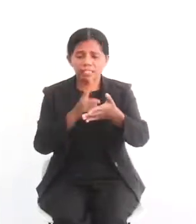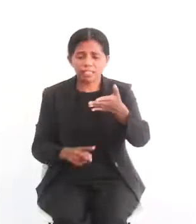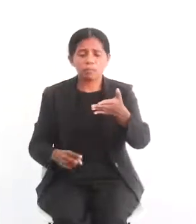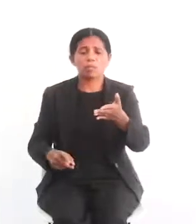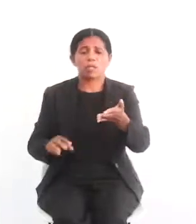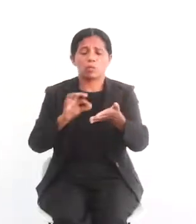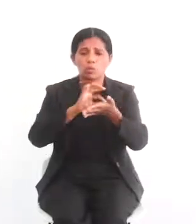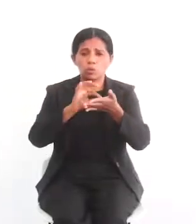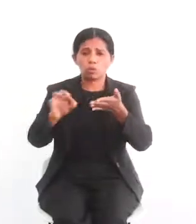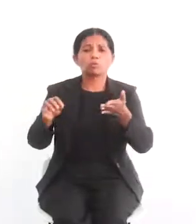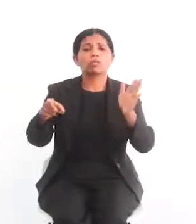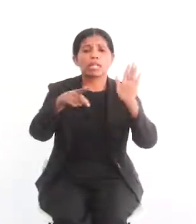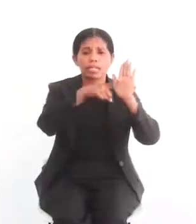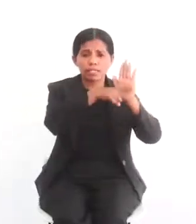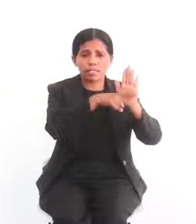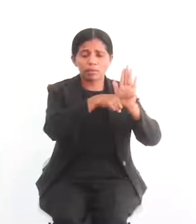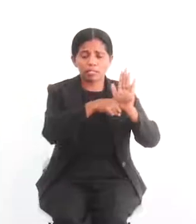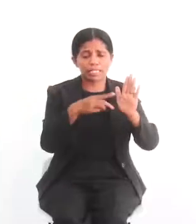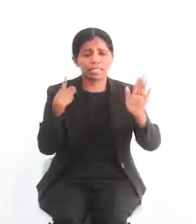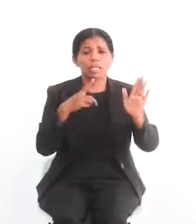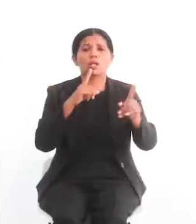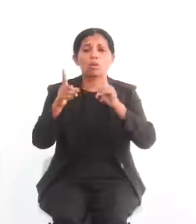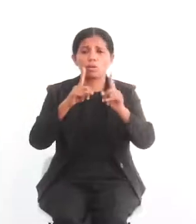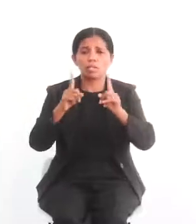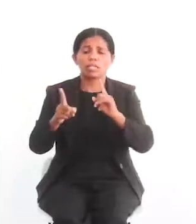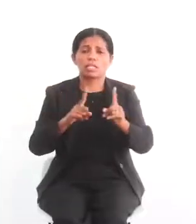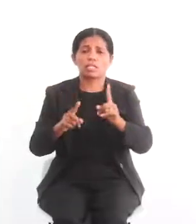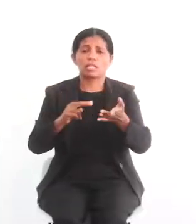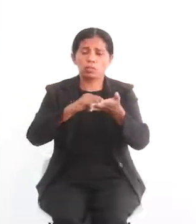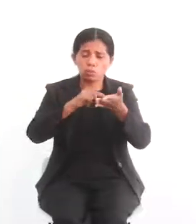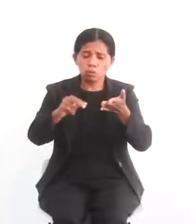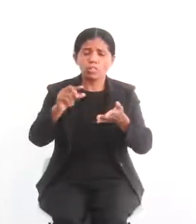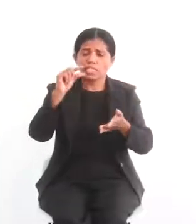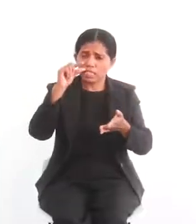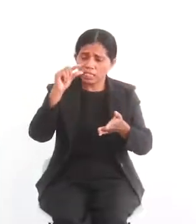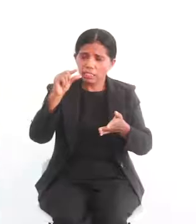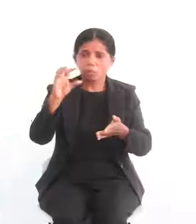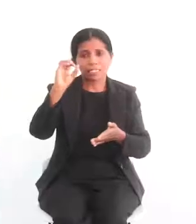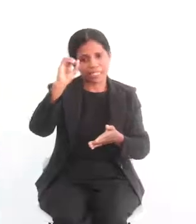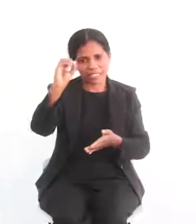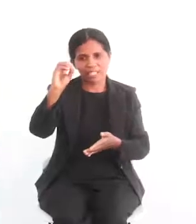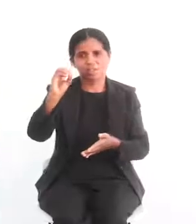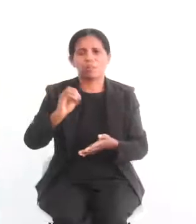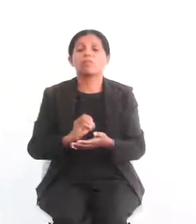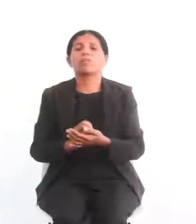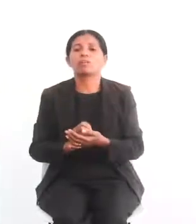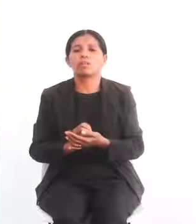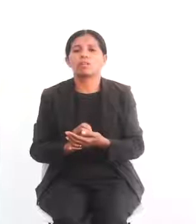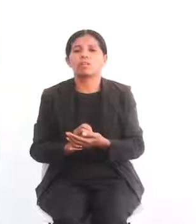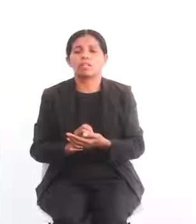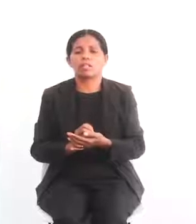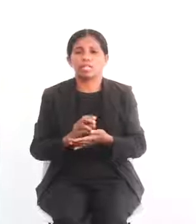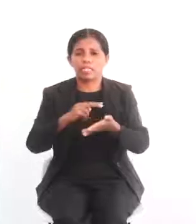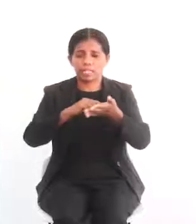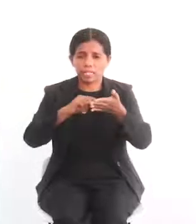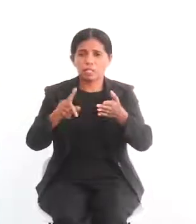negativo? Bai bain, quando ita colia lor loron, ita sempre deixan katak número que quan liu mac zero. O número nem bebak bot, bele ha